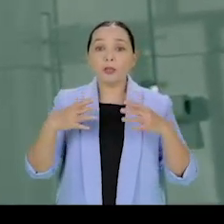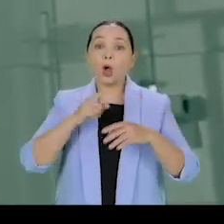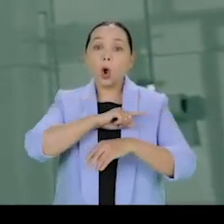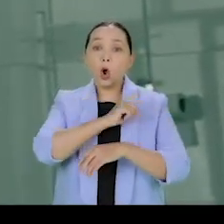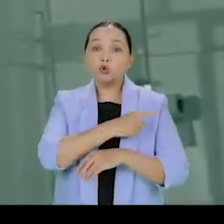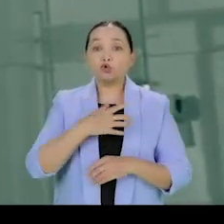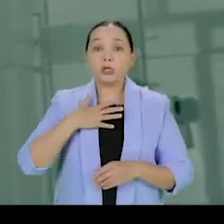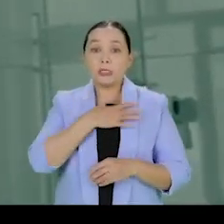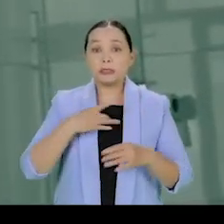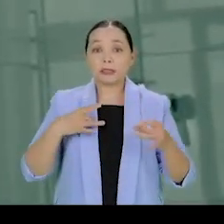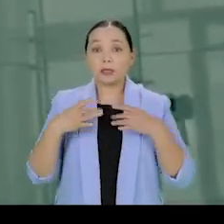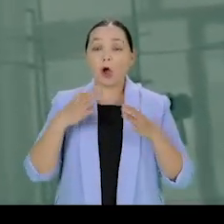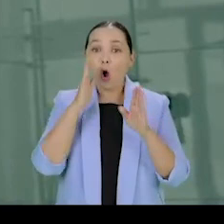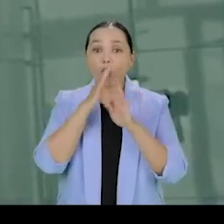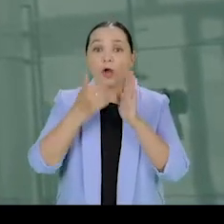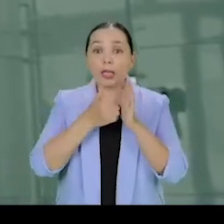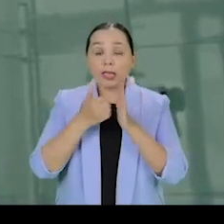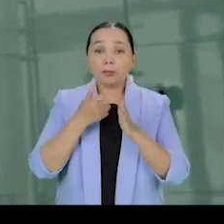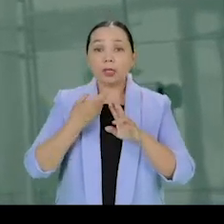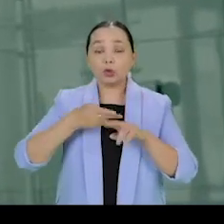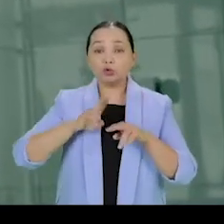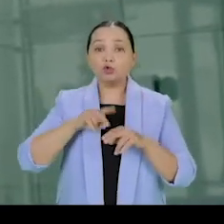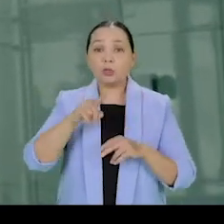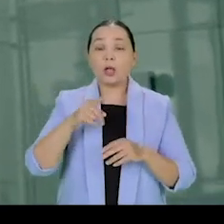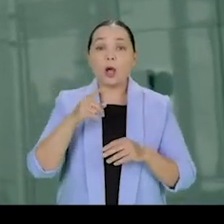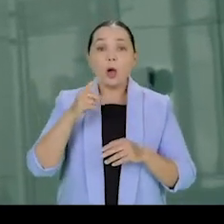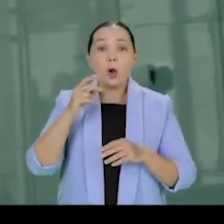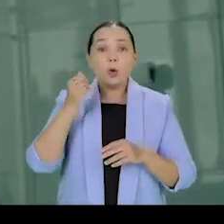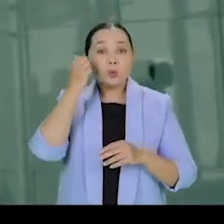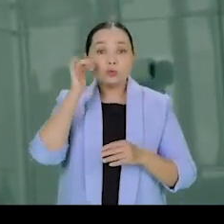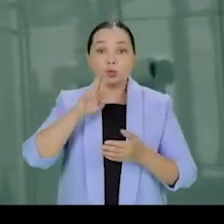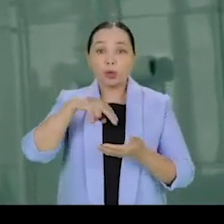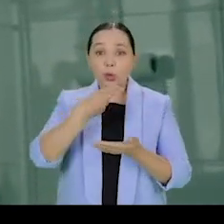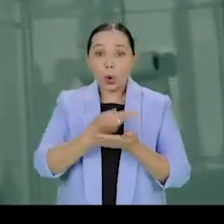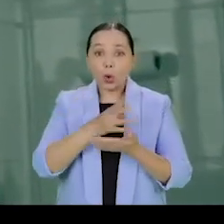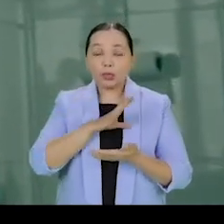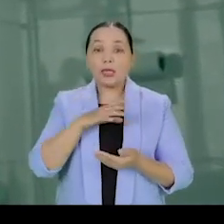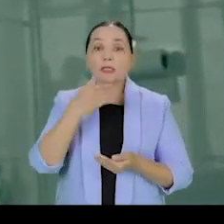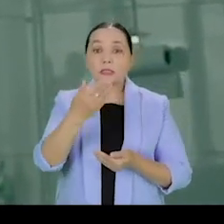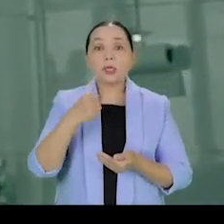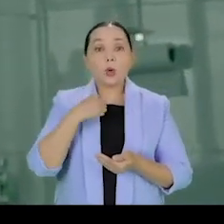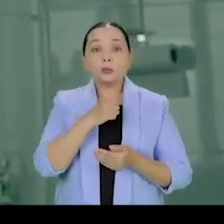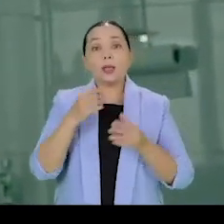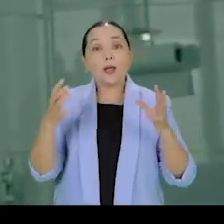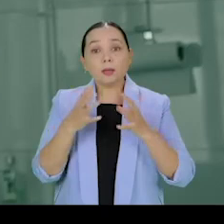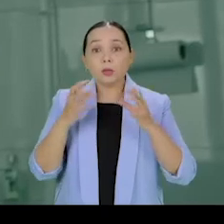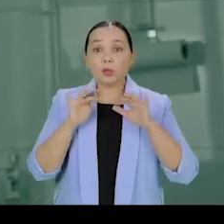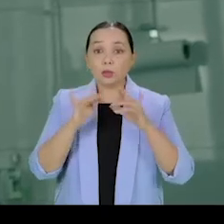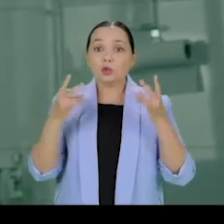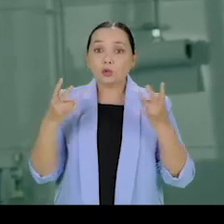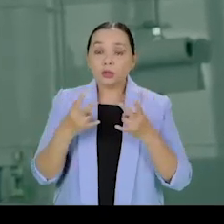Kuchli siqilganingizdan havo yetmagan. Shuning uchun hushingizni yo'qotgansiz. Siz o'zingizni ehtiyot qilishingiz